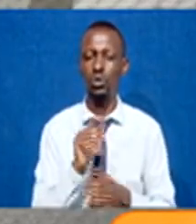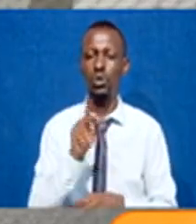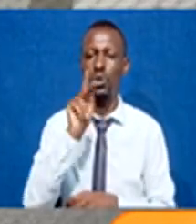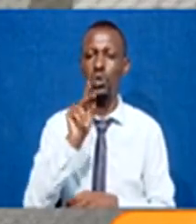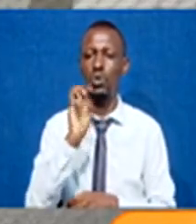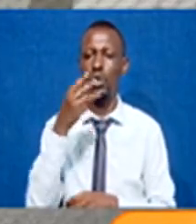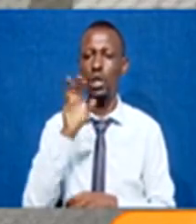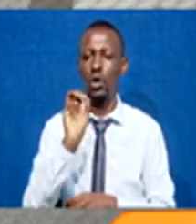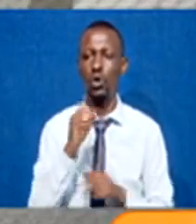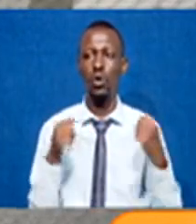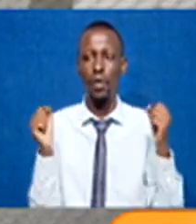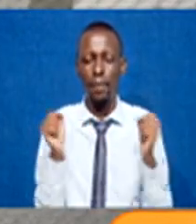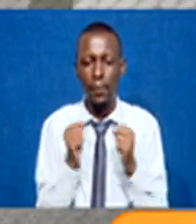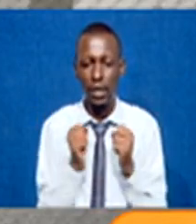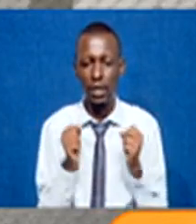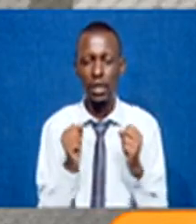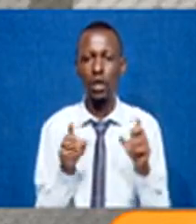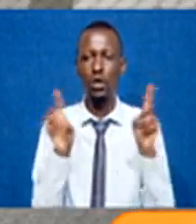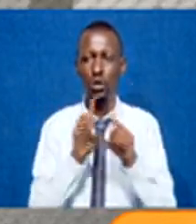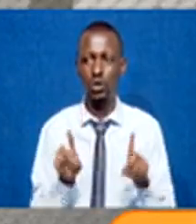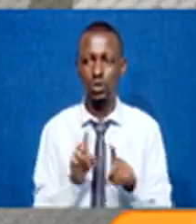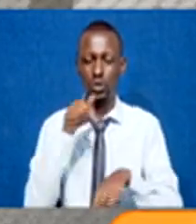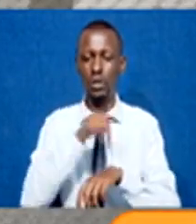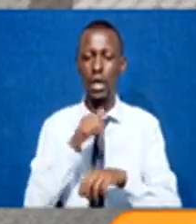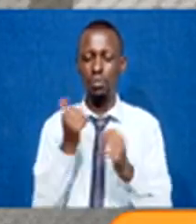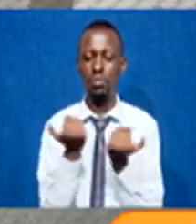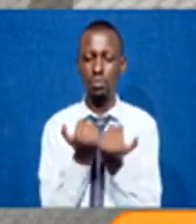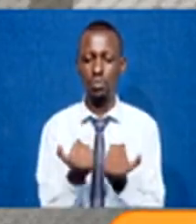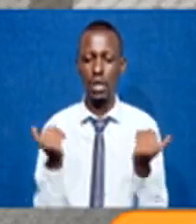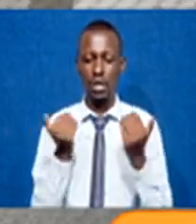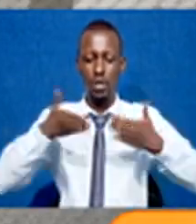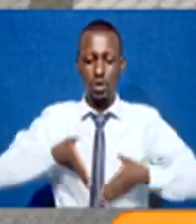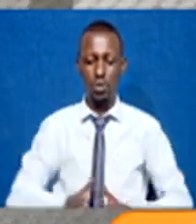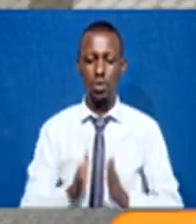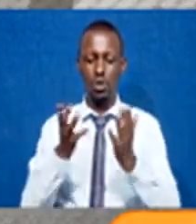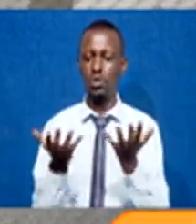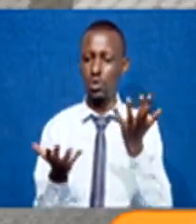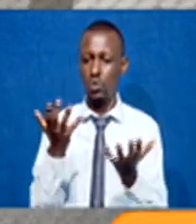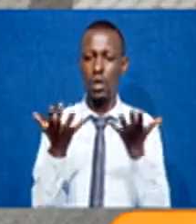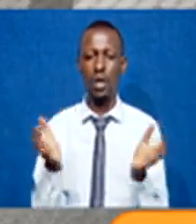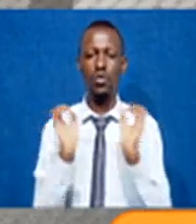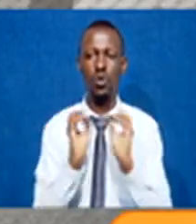malaria, mapafu na uzani mdogo wakati wa kuzaliwa pia yakichangia asilimia ya juu ya vifo